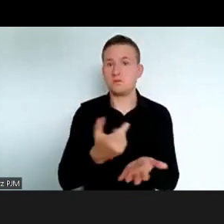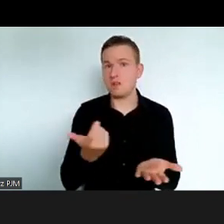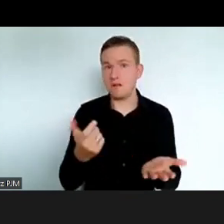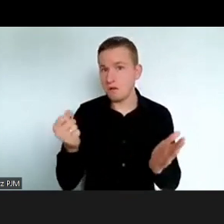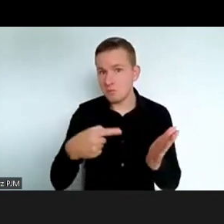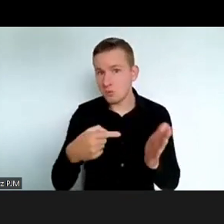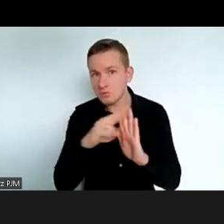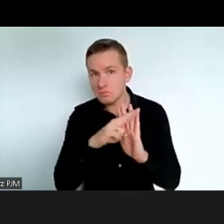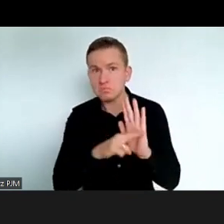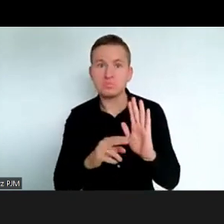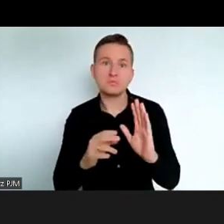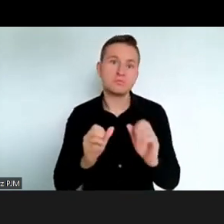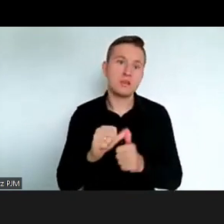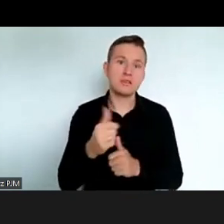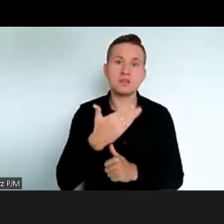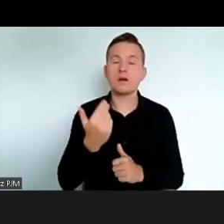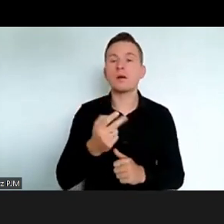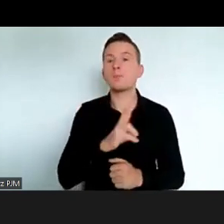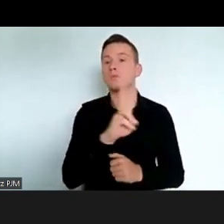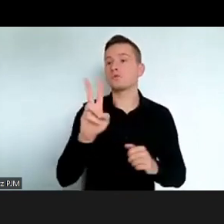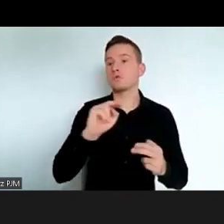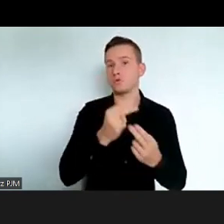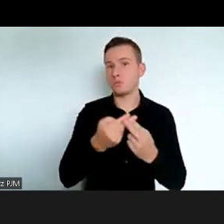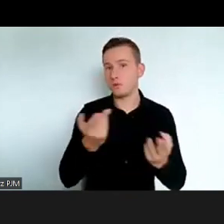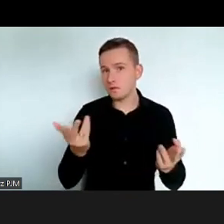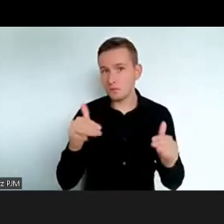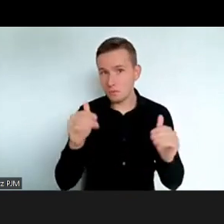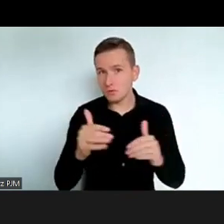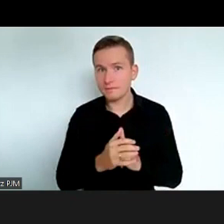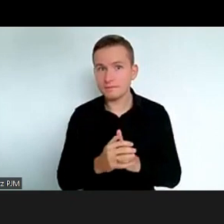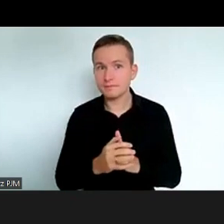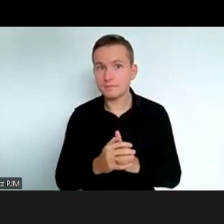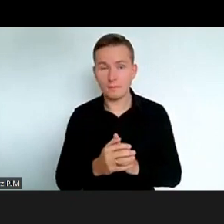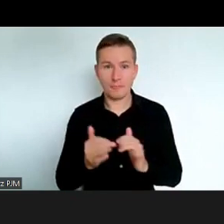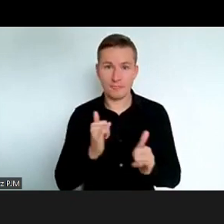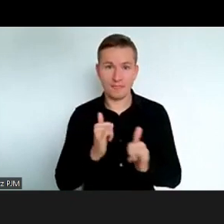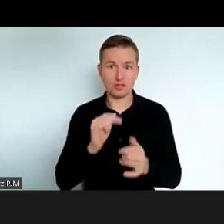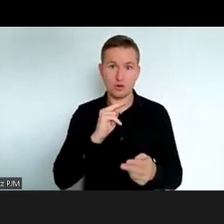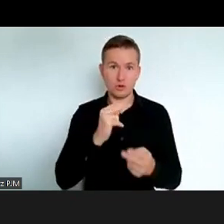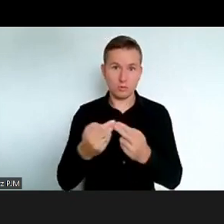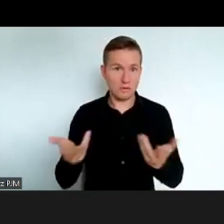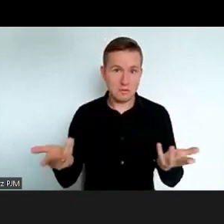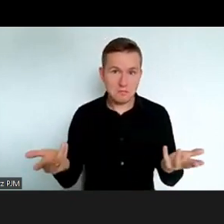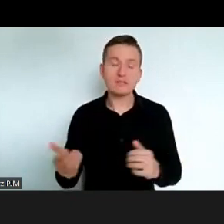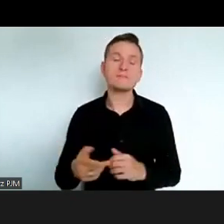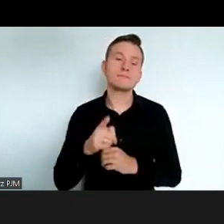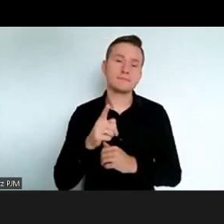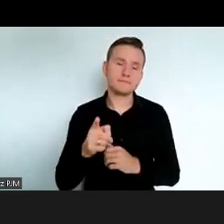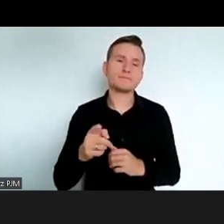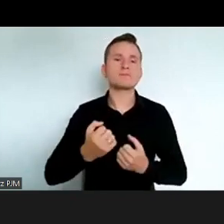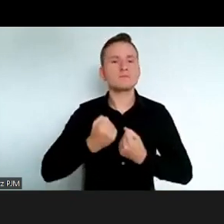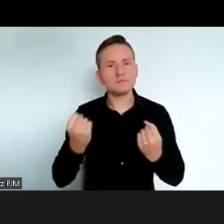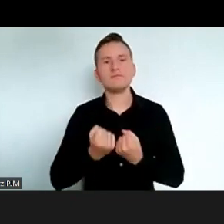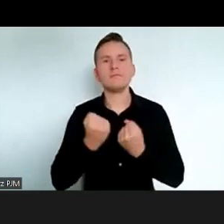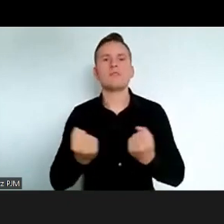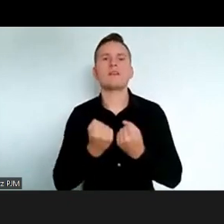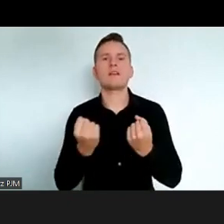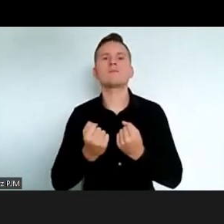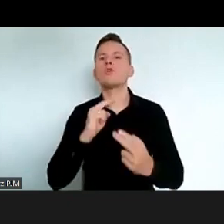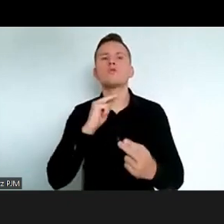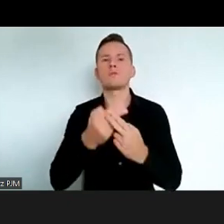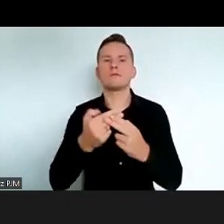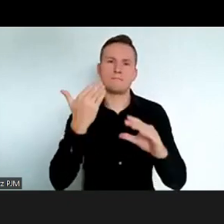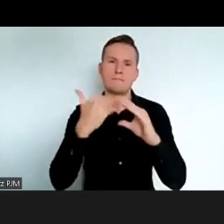Czy ktoś z Państwa podejmie się? Jeżeli nie, to spróbujemy na to pytanie, drodzy Państwo, odpowiedzieć już